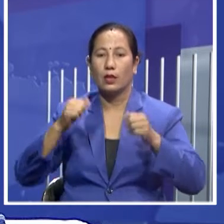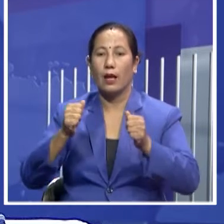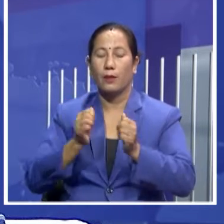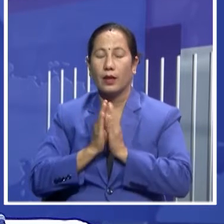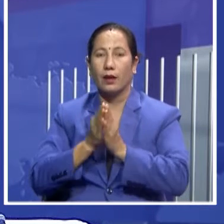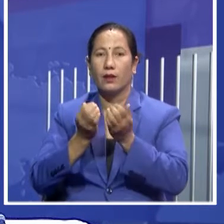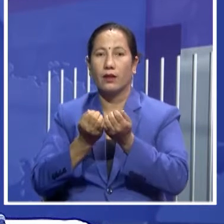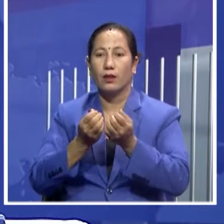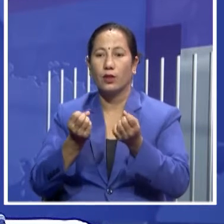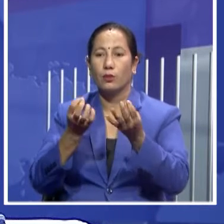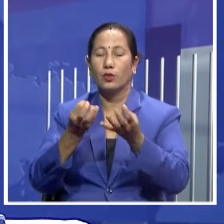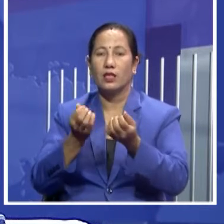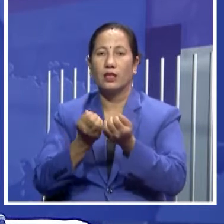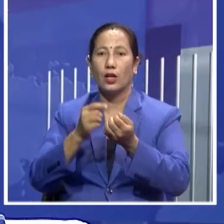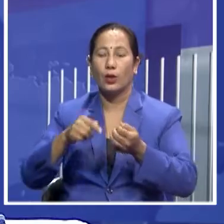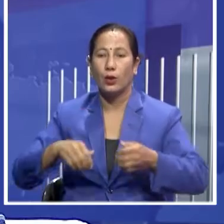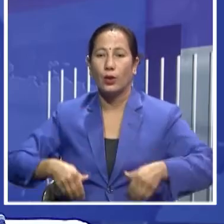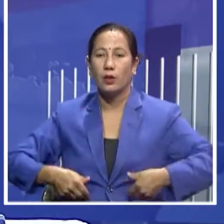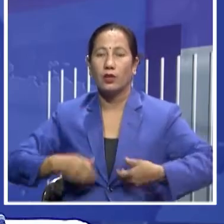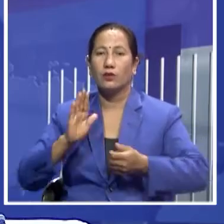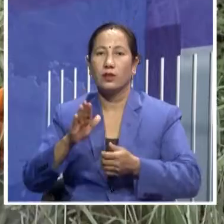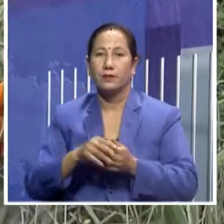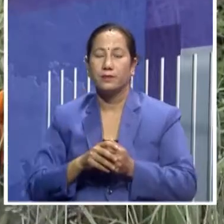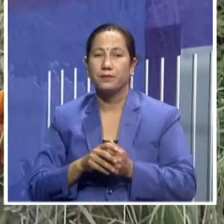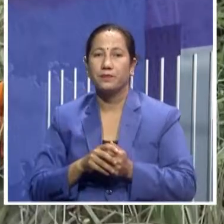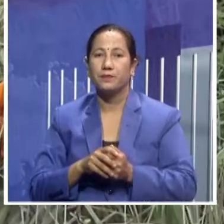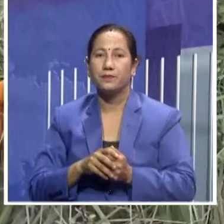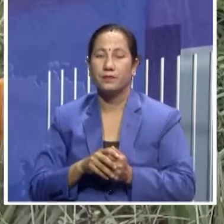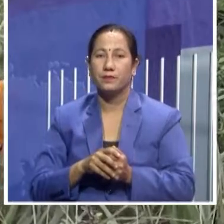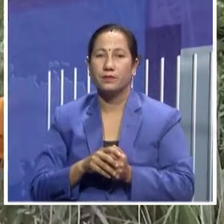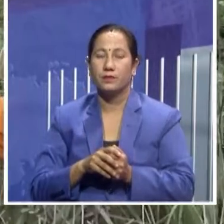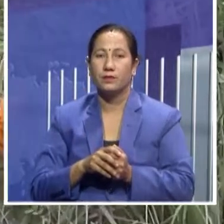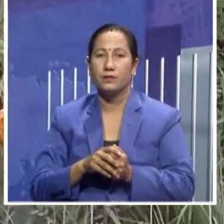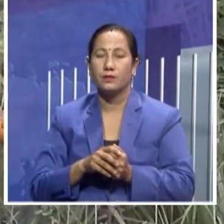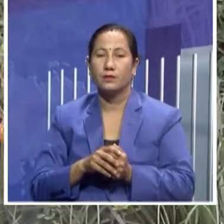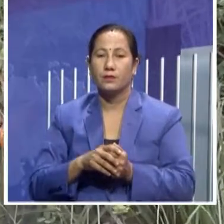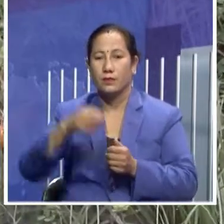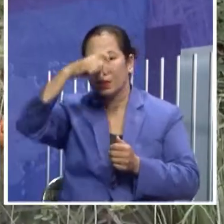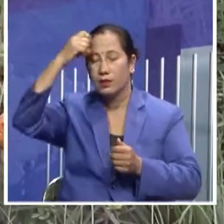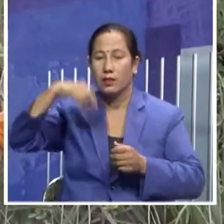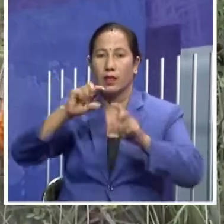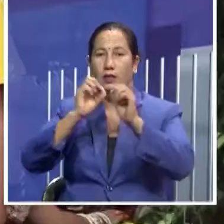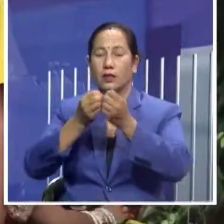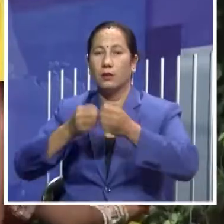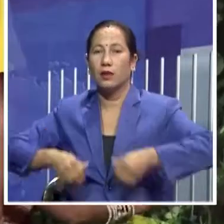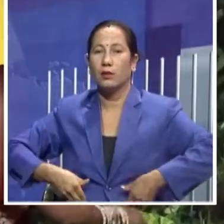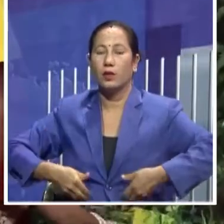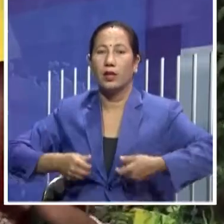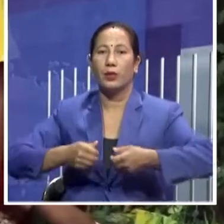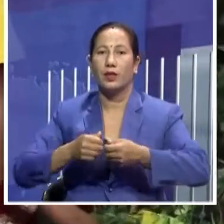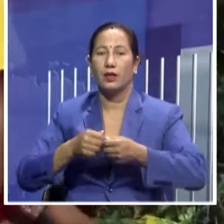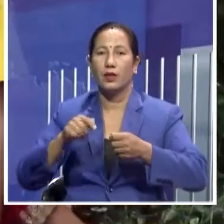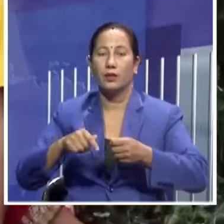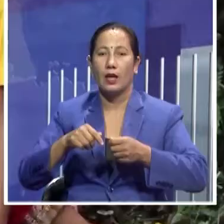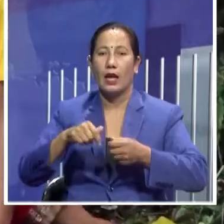कामनासहित पूजाआजा गरी यो पर्व मनाउँछन्। तराई क्षेत्रमा मात्र मनाउने तीनछट्टी पर्व